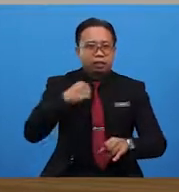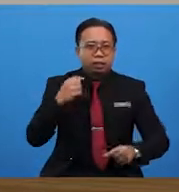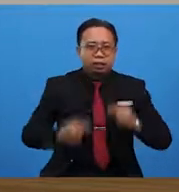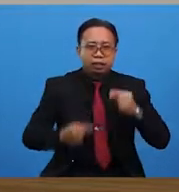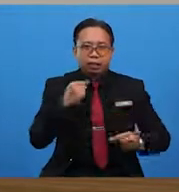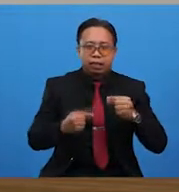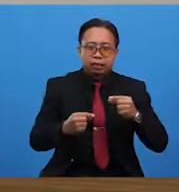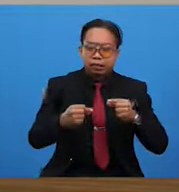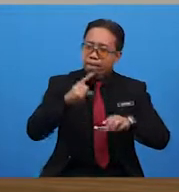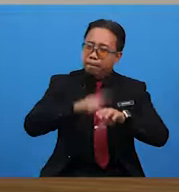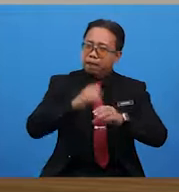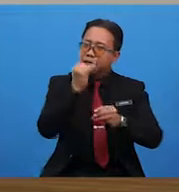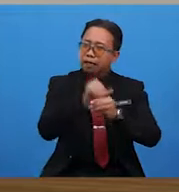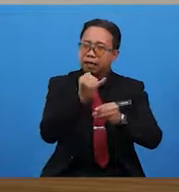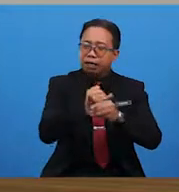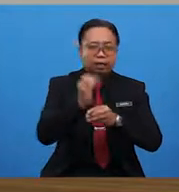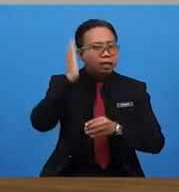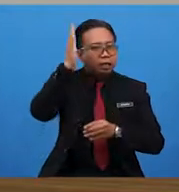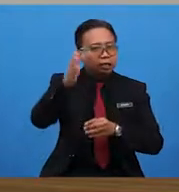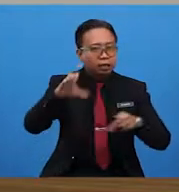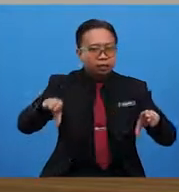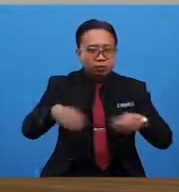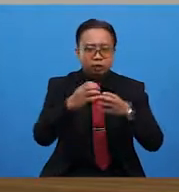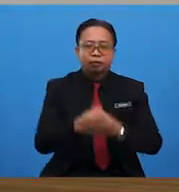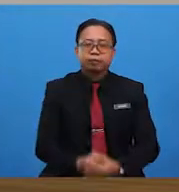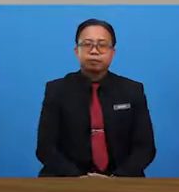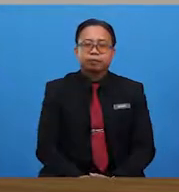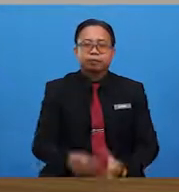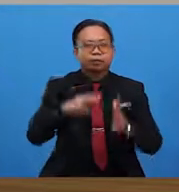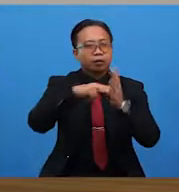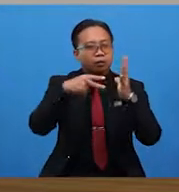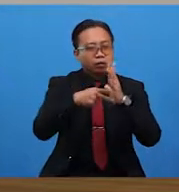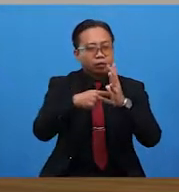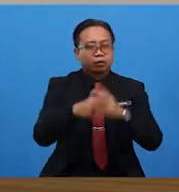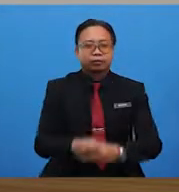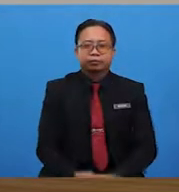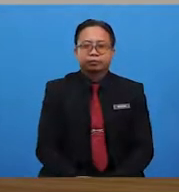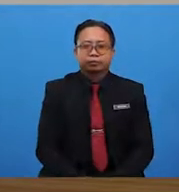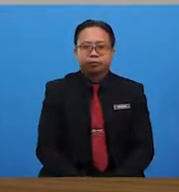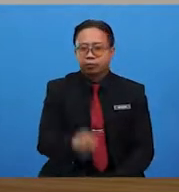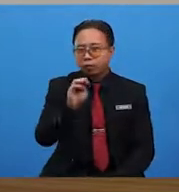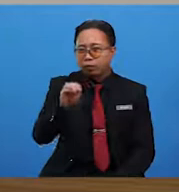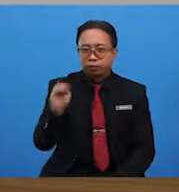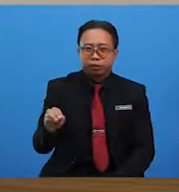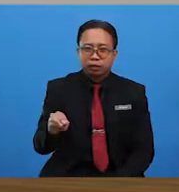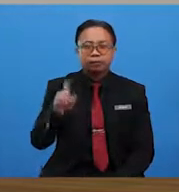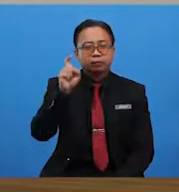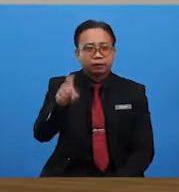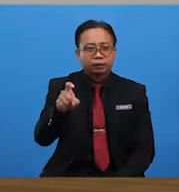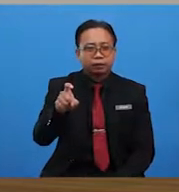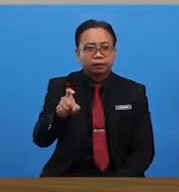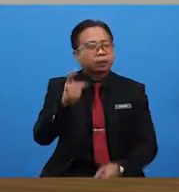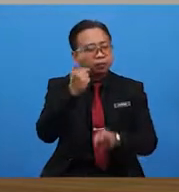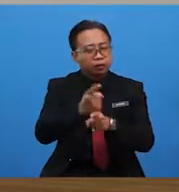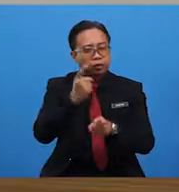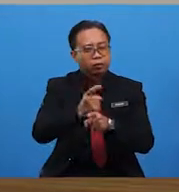penampilan pada karya yang akan dihasilkan maksudnya cek Gumay pelajar kita Nyi perlu